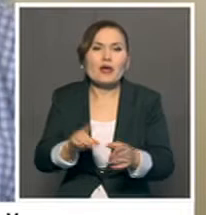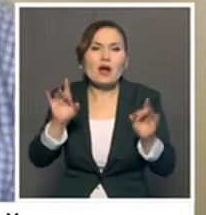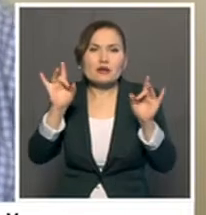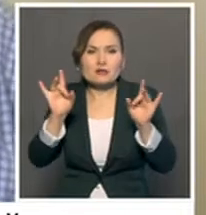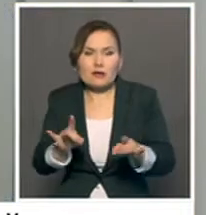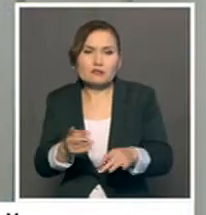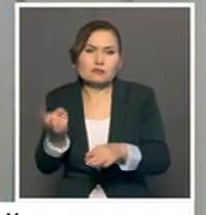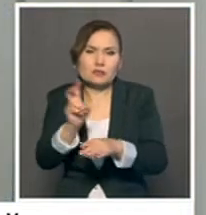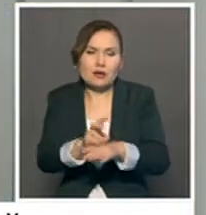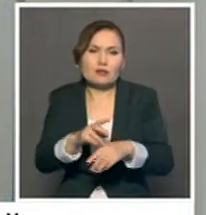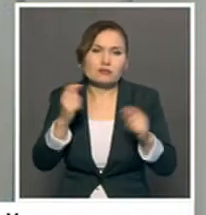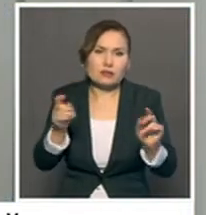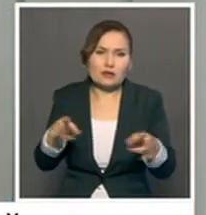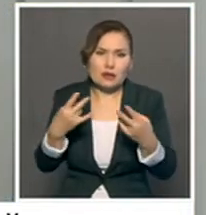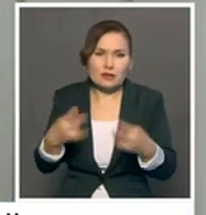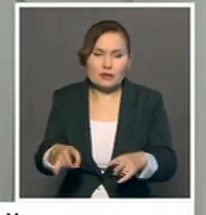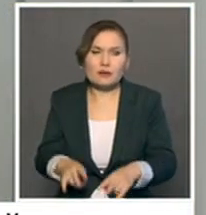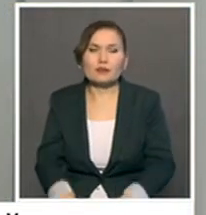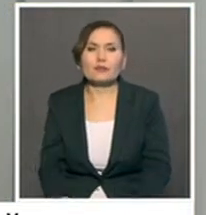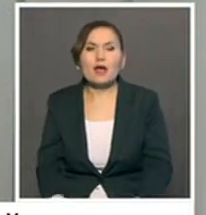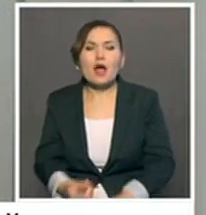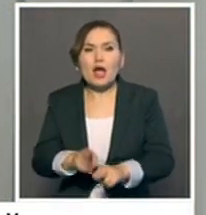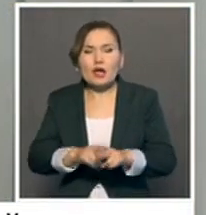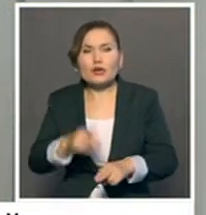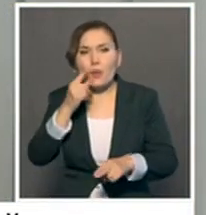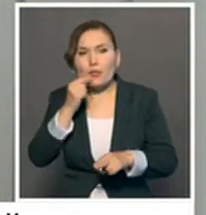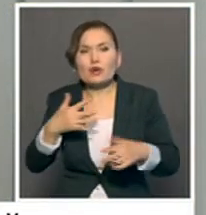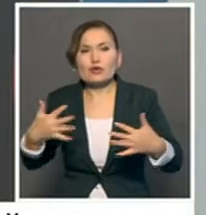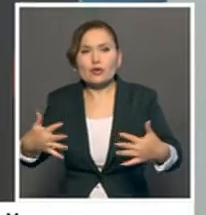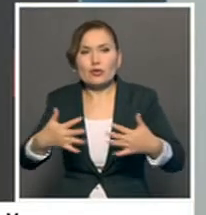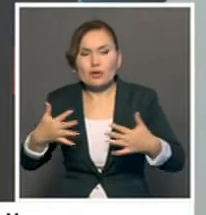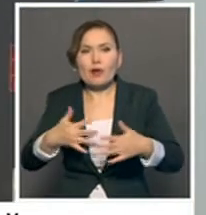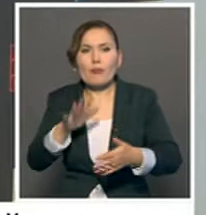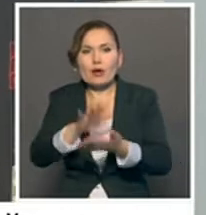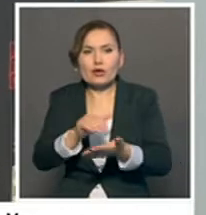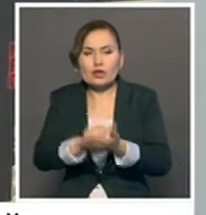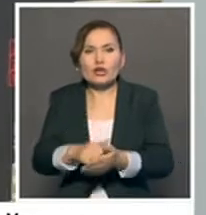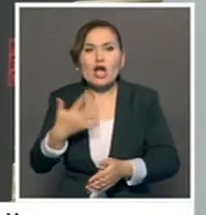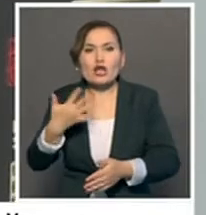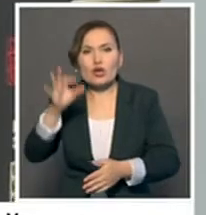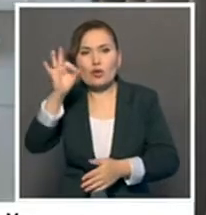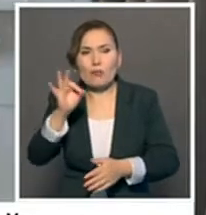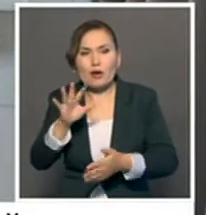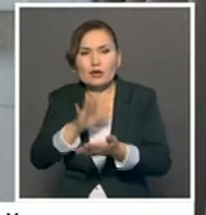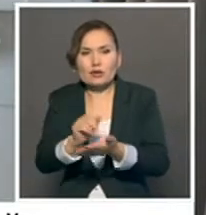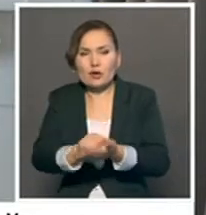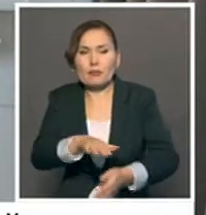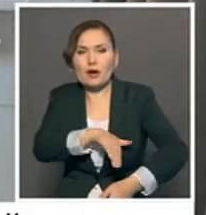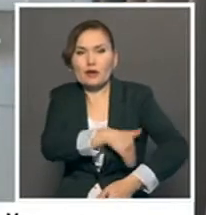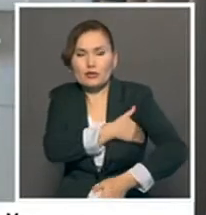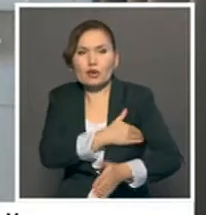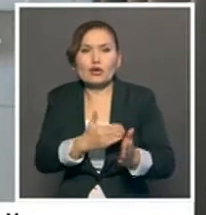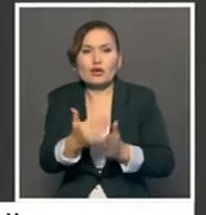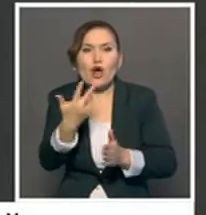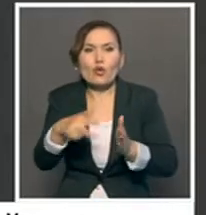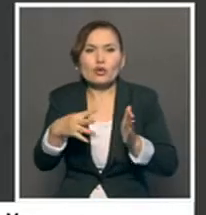болады. Ақтаулық Бейбіт Мұхамбетовте өкпесі 50% қабынып, провизорлық орталықтан бірақ шықты. Дене қызуы 39-дан